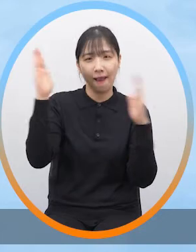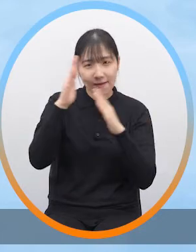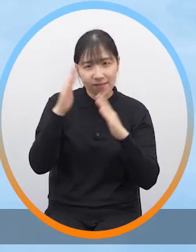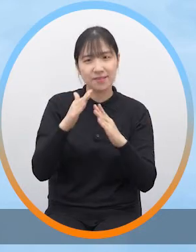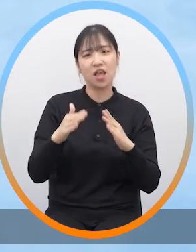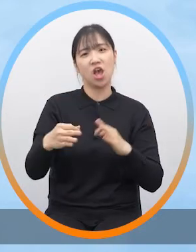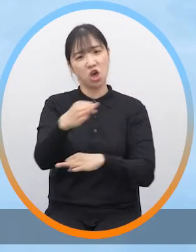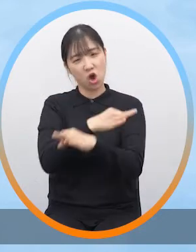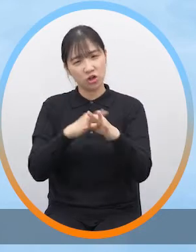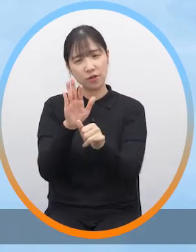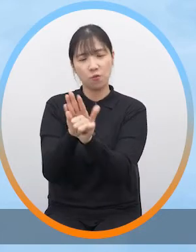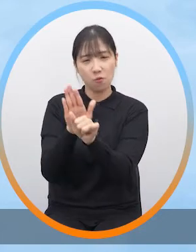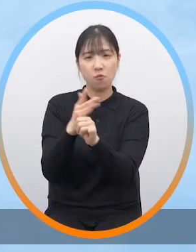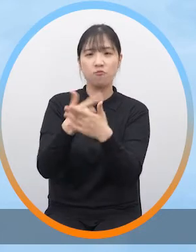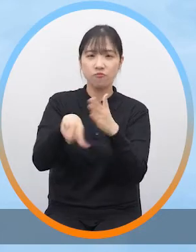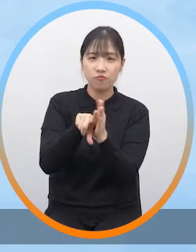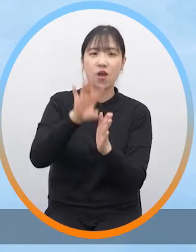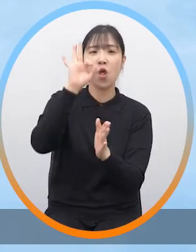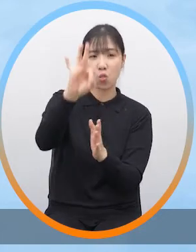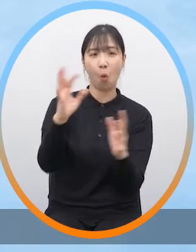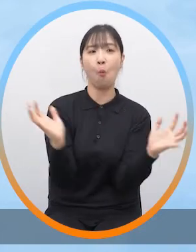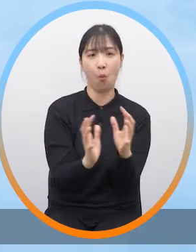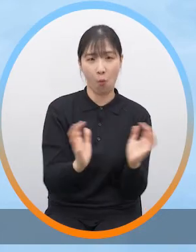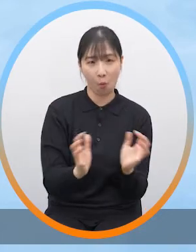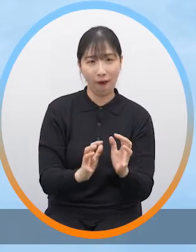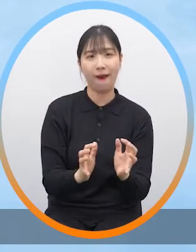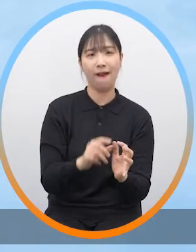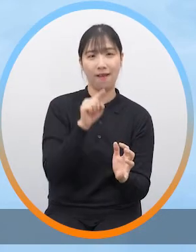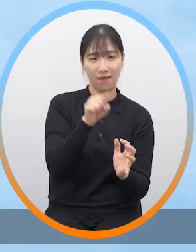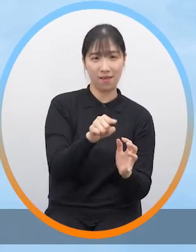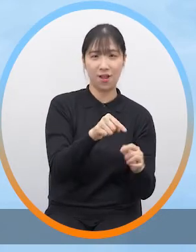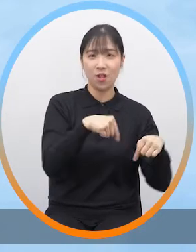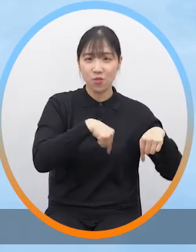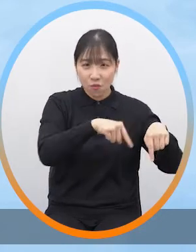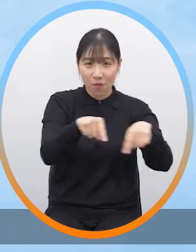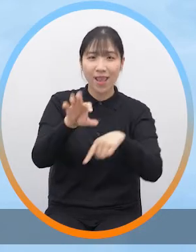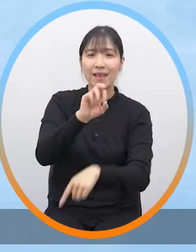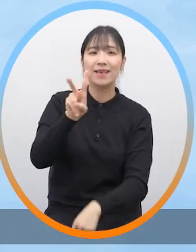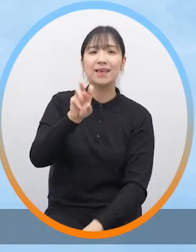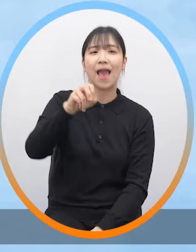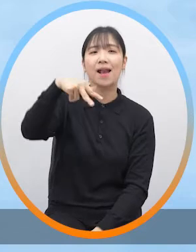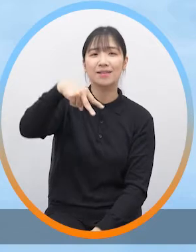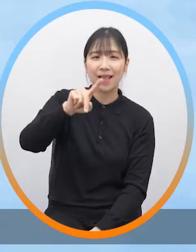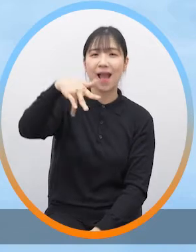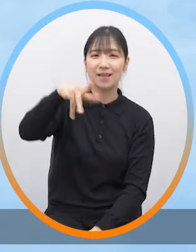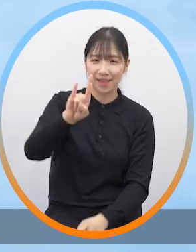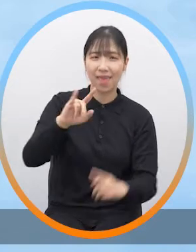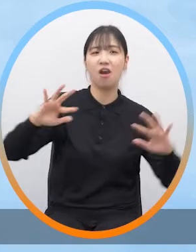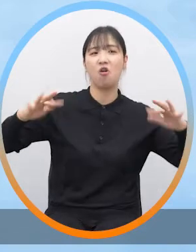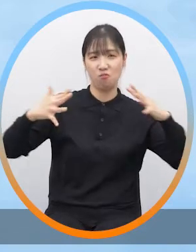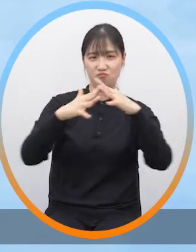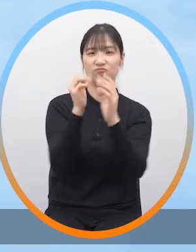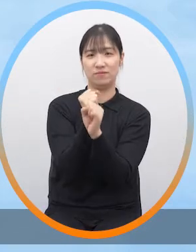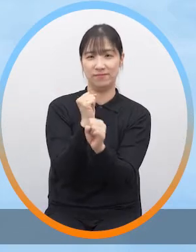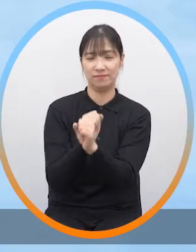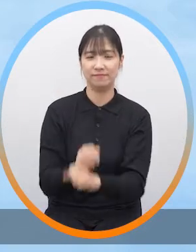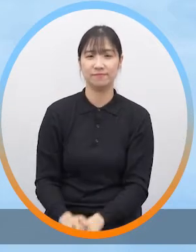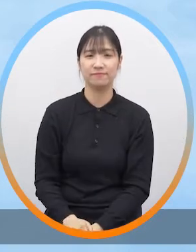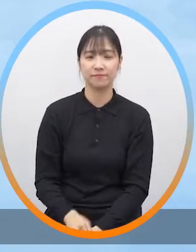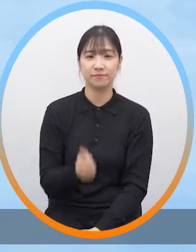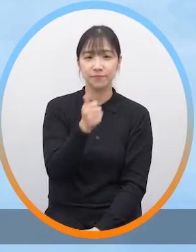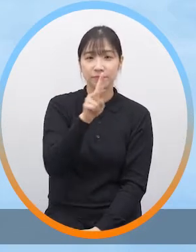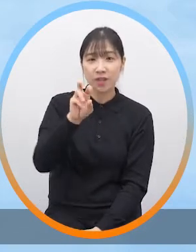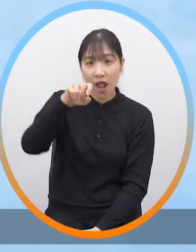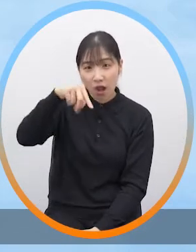가지 경제적 도움을 주기 위해서 돈을 모으고 그걸 통해서 양사제라고 하는 건물을 짓기도 했습니다.